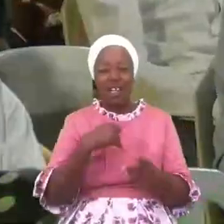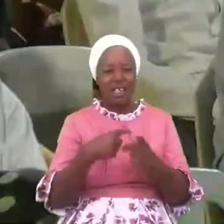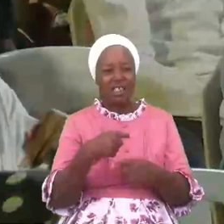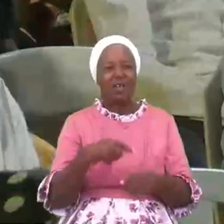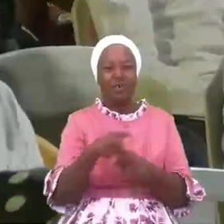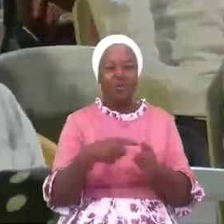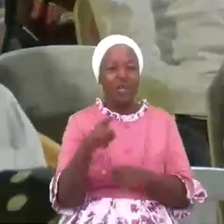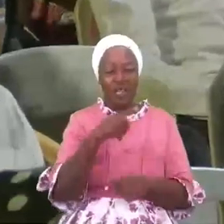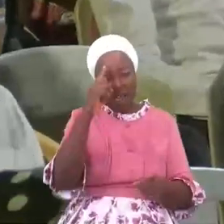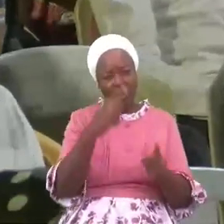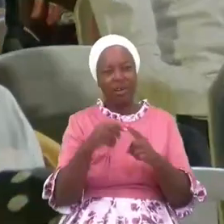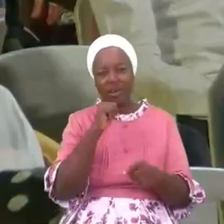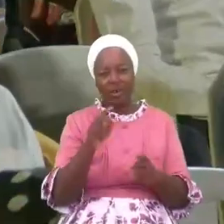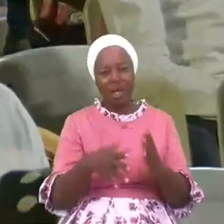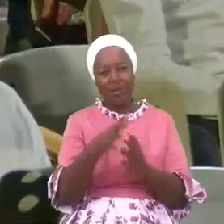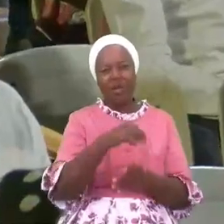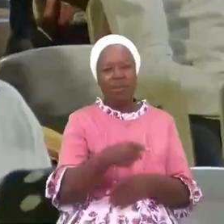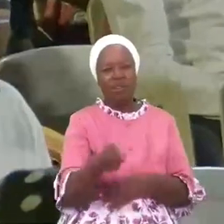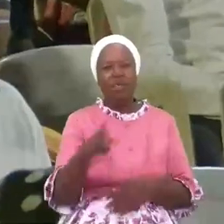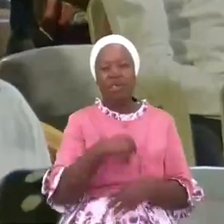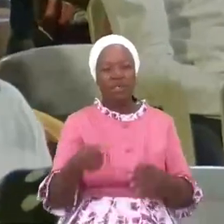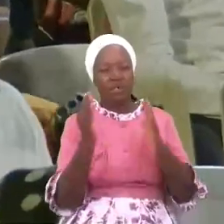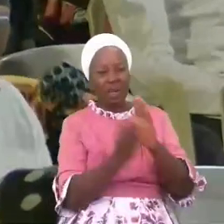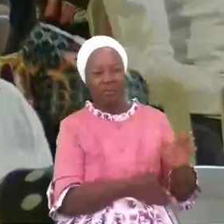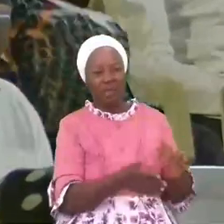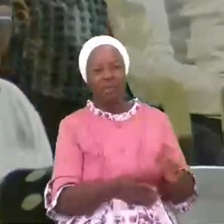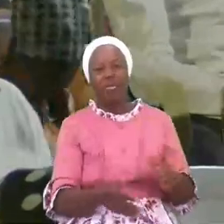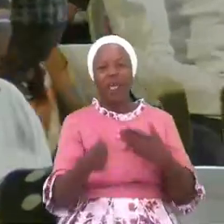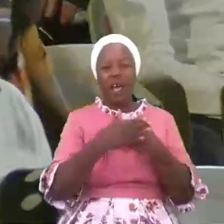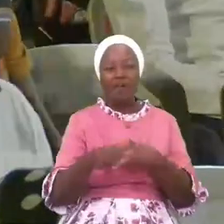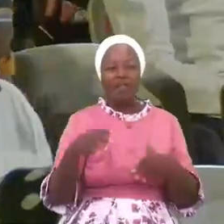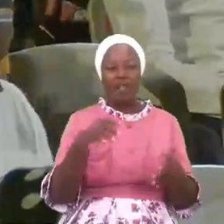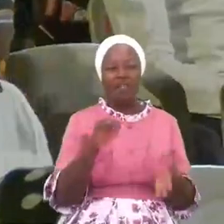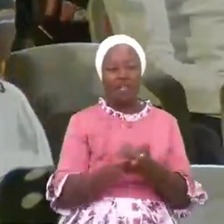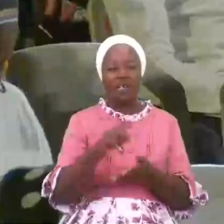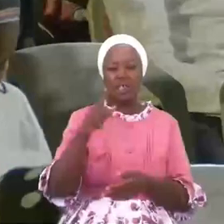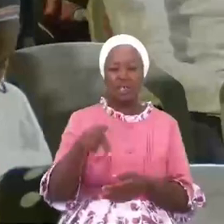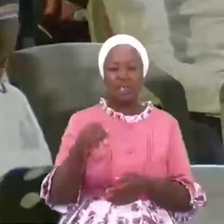Comme il se retirait en désaccord, Paul n'ajouta que ces mots.